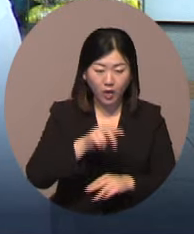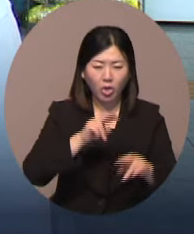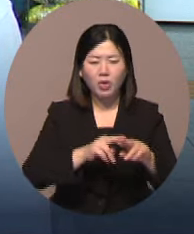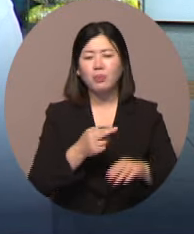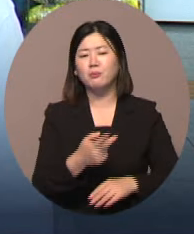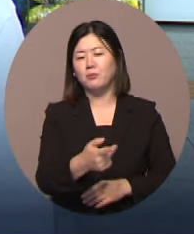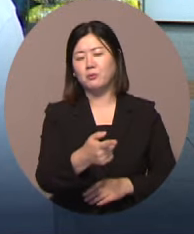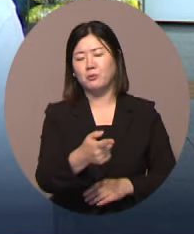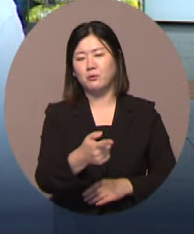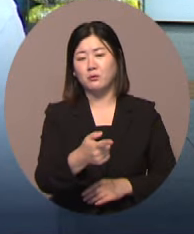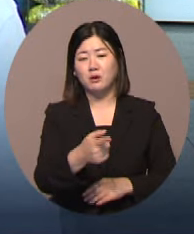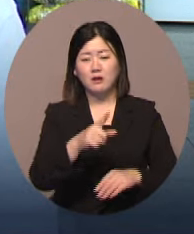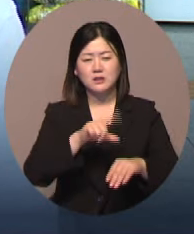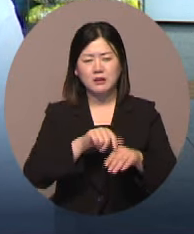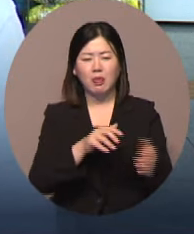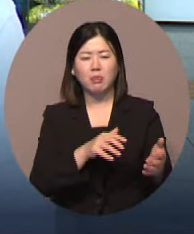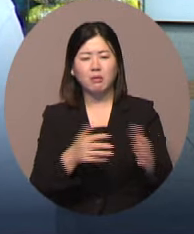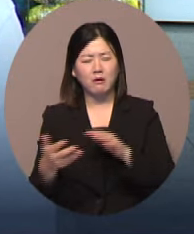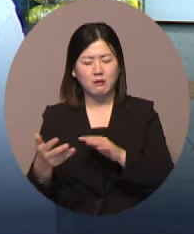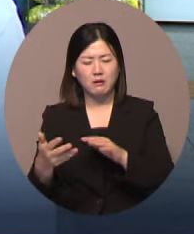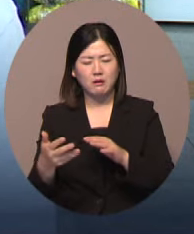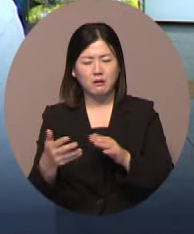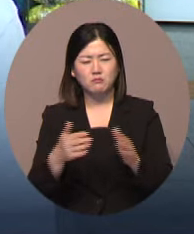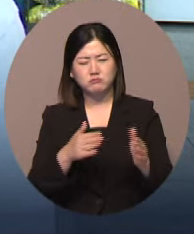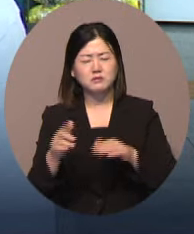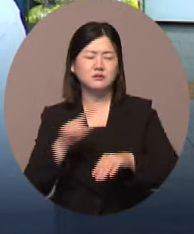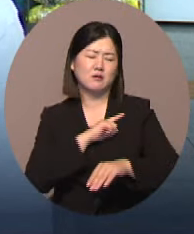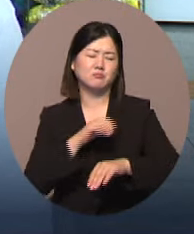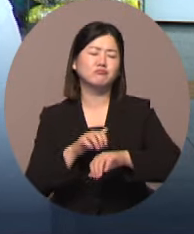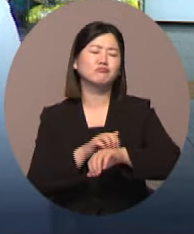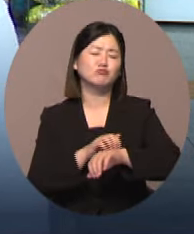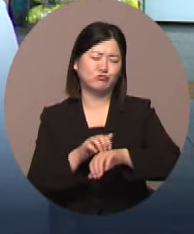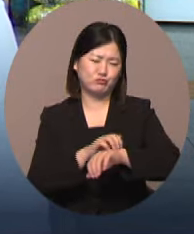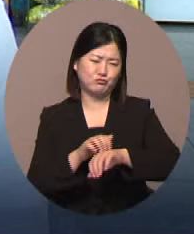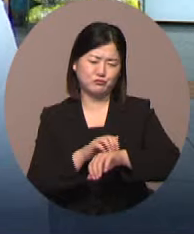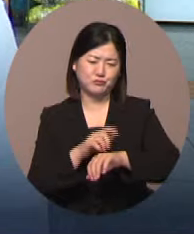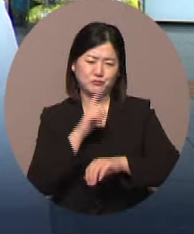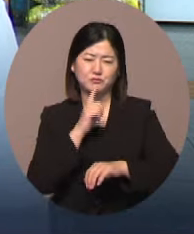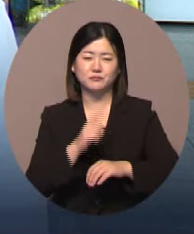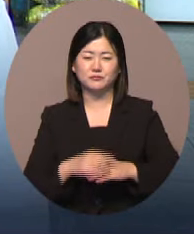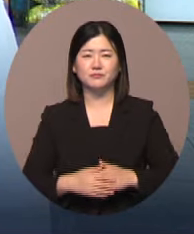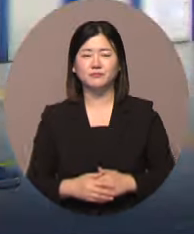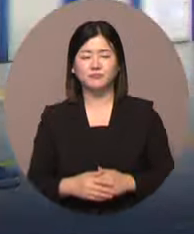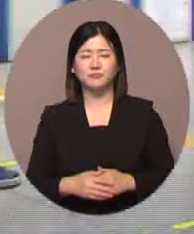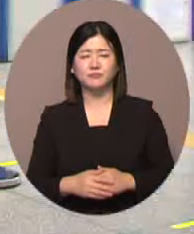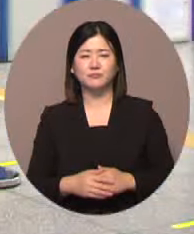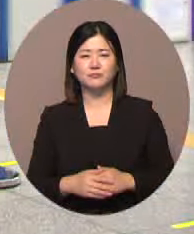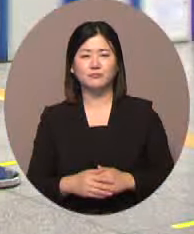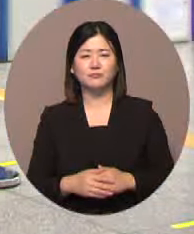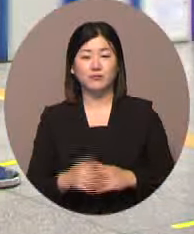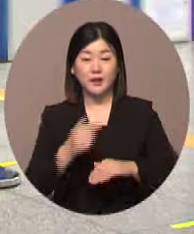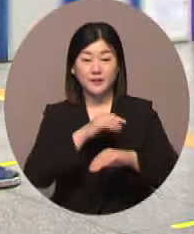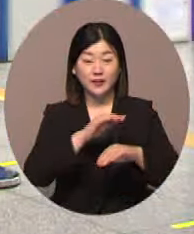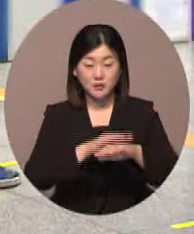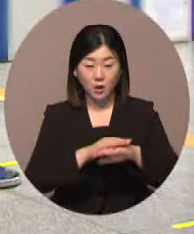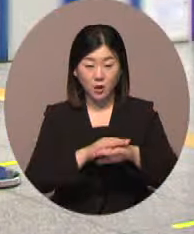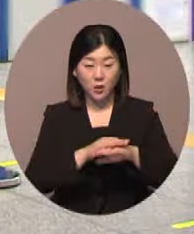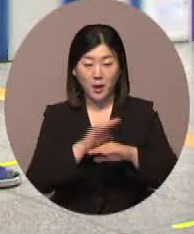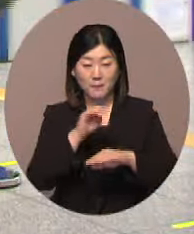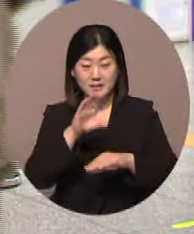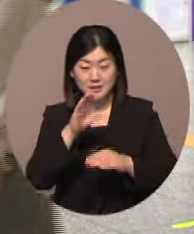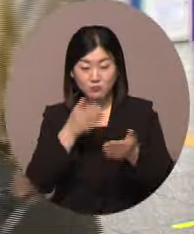없거나 그래서 시간을 놓치거나 뒤로 밀리는 그런 경우가 제일 불편하겠죠. 대전 MBC 보도